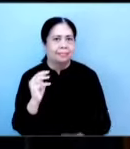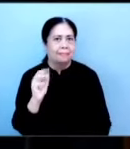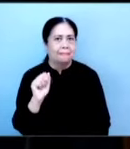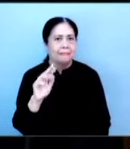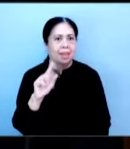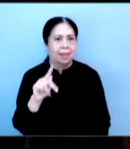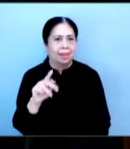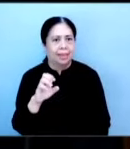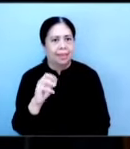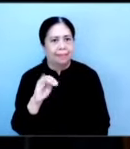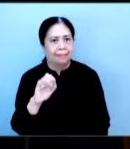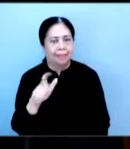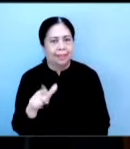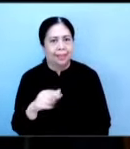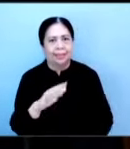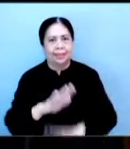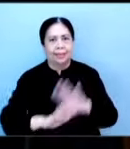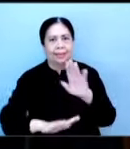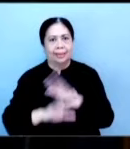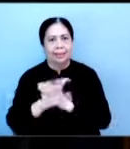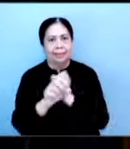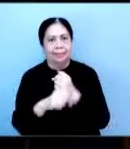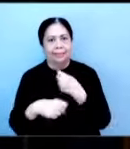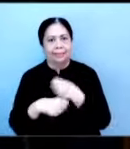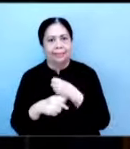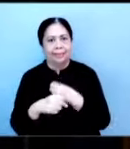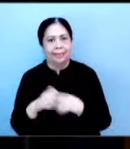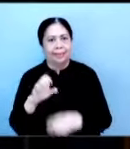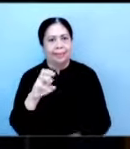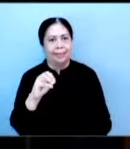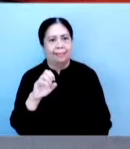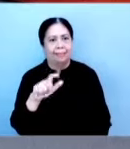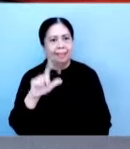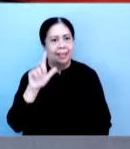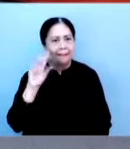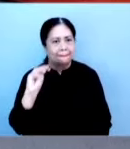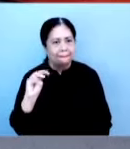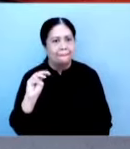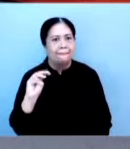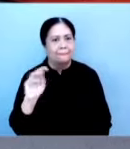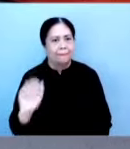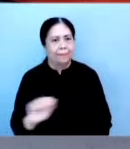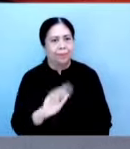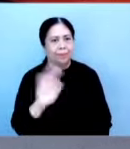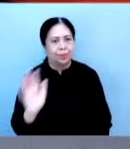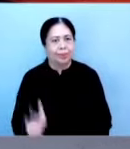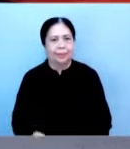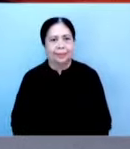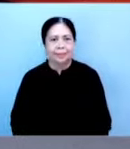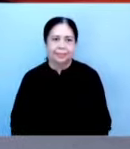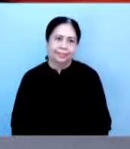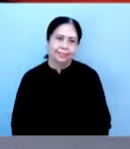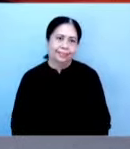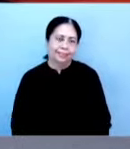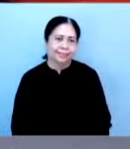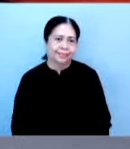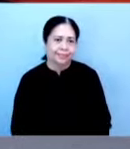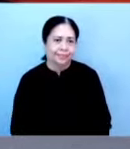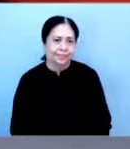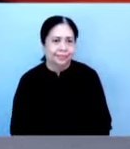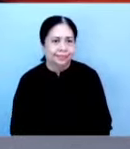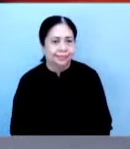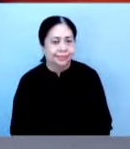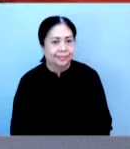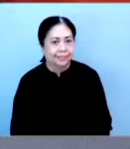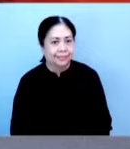ng likhang kamay by Emil m good morning SAO morning po mga kapa Thank you sa pagsama sa amin Grabe